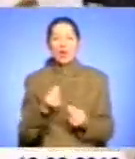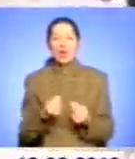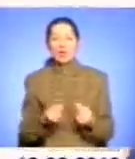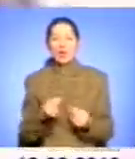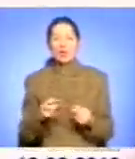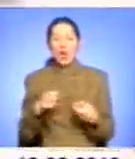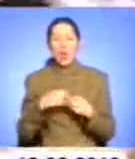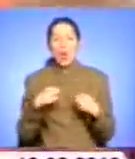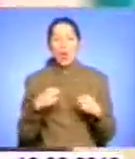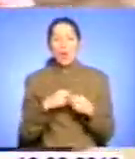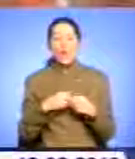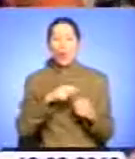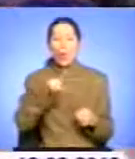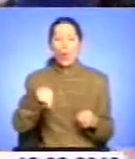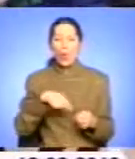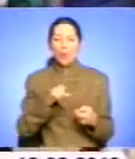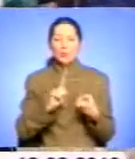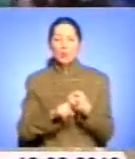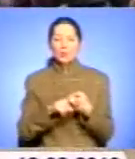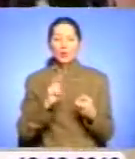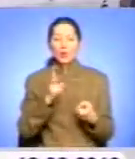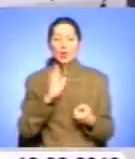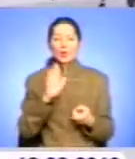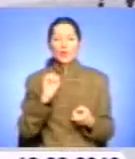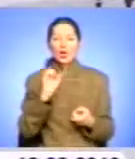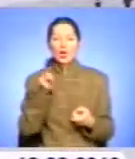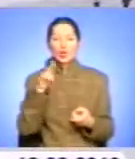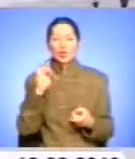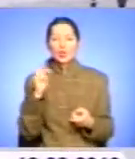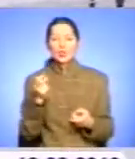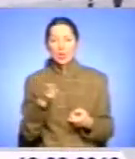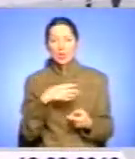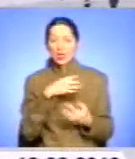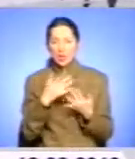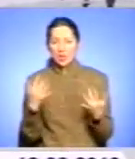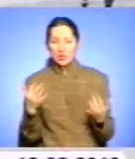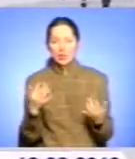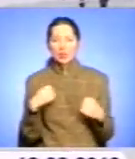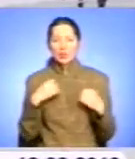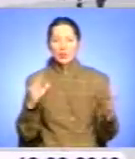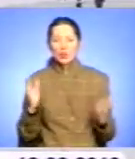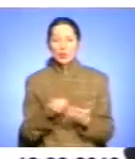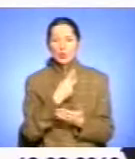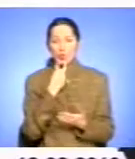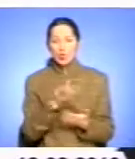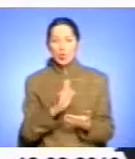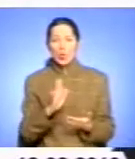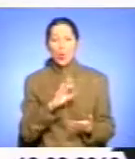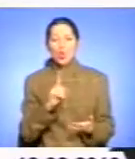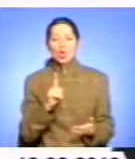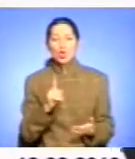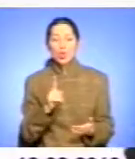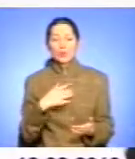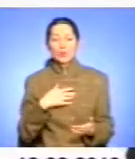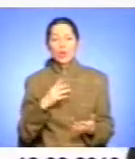до квадроцикла та багато іншого. Загалом свято вдалося. Подивитися було на що. Оскільки ми орієнтуємося на